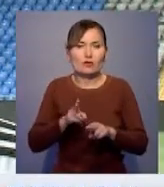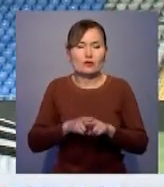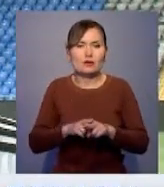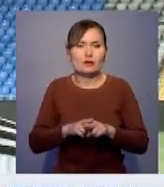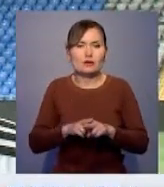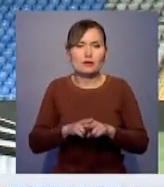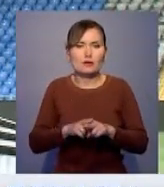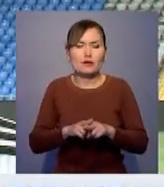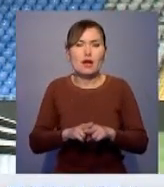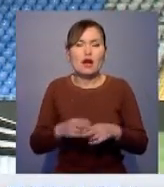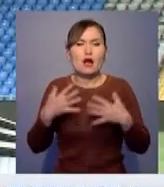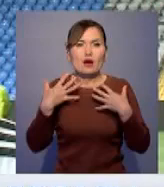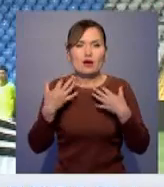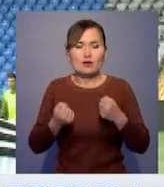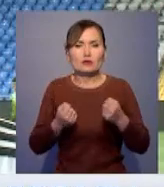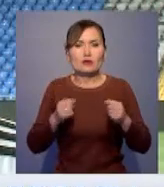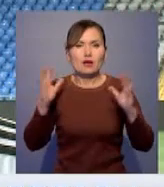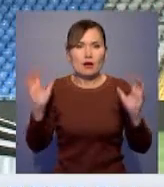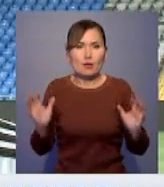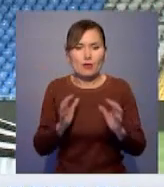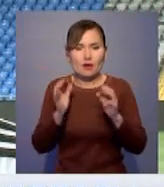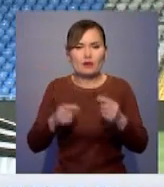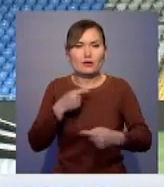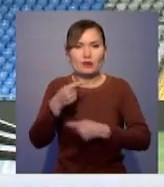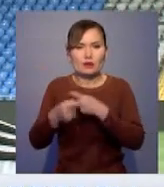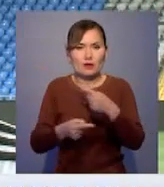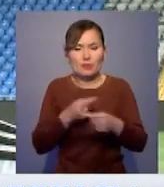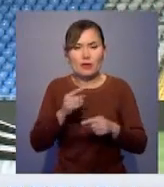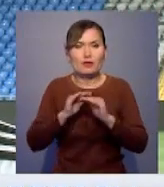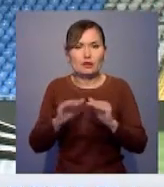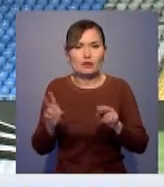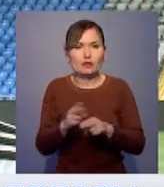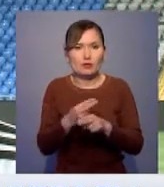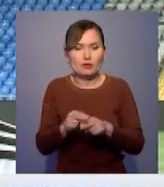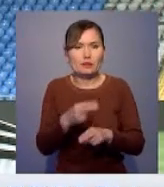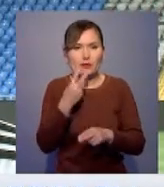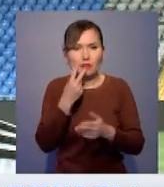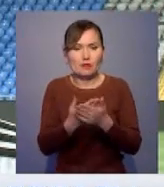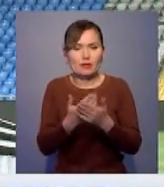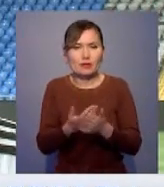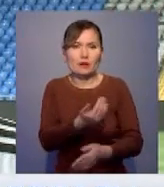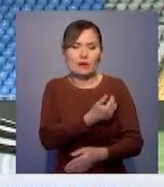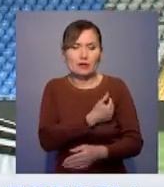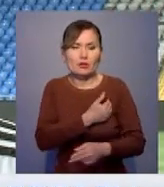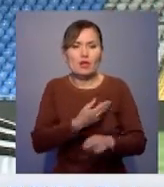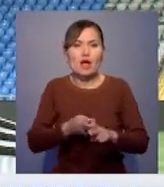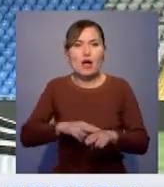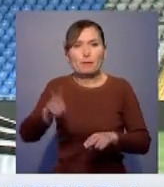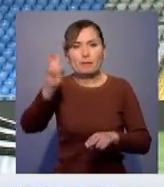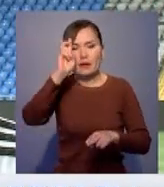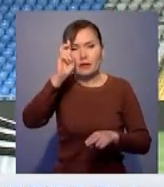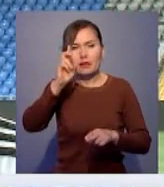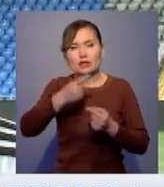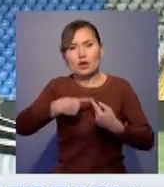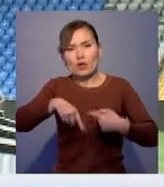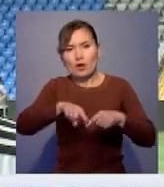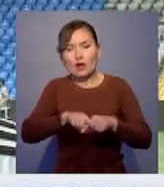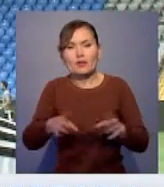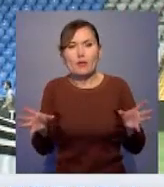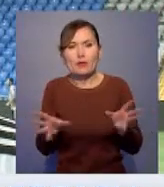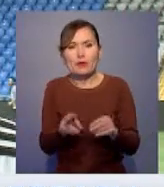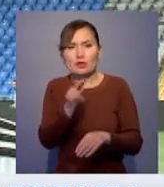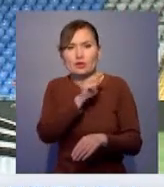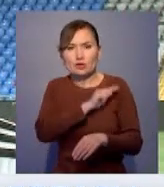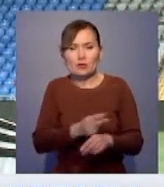кейін дені сау ұрпақты бағана тәрбиелеп отқан жайымыз бар. Одан кейін екінші мәселе бұл жерде біз мемлекеттік органдардың арасында өзара